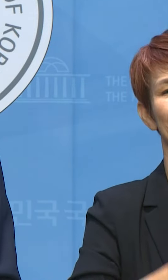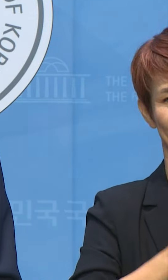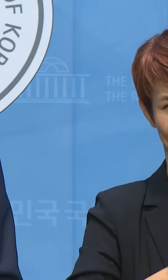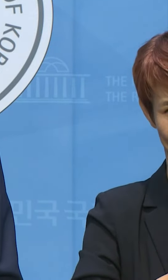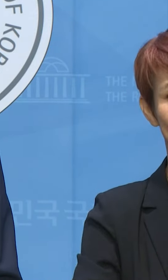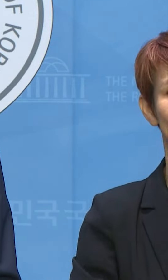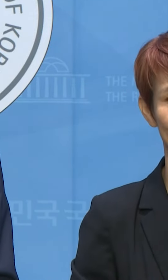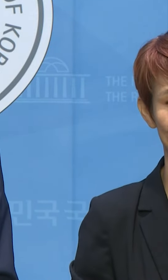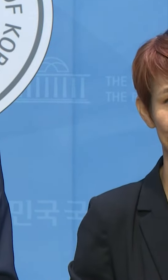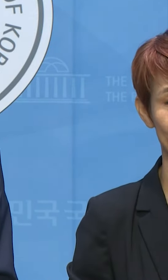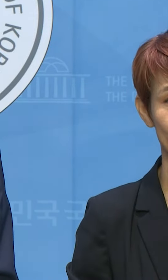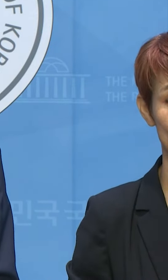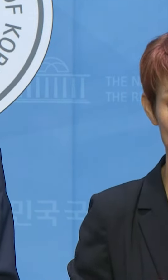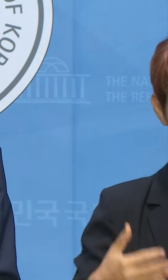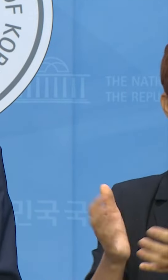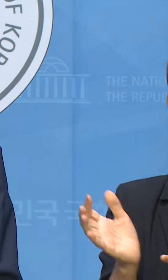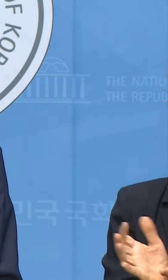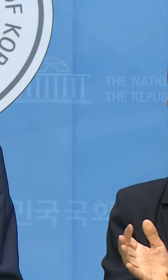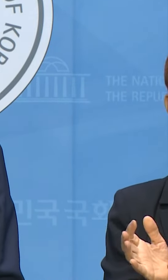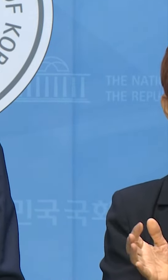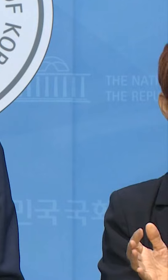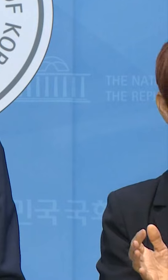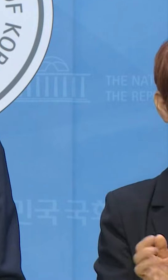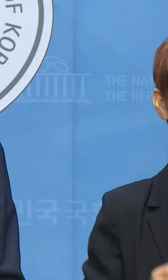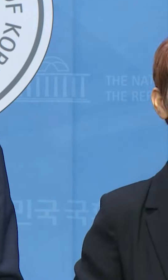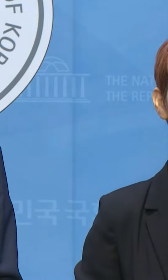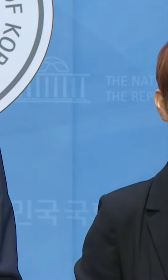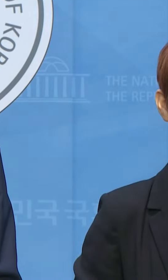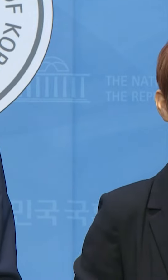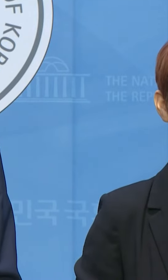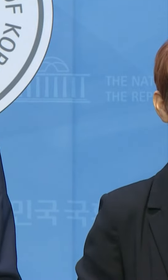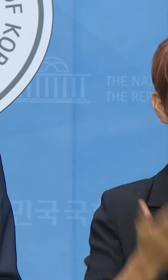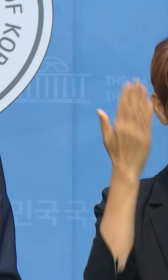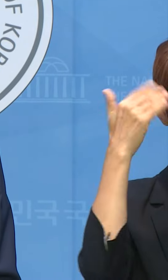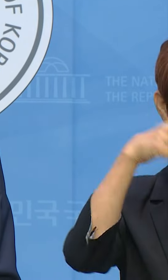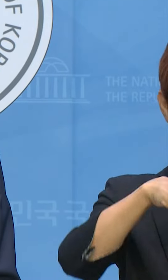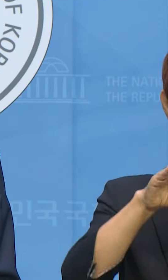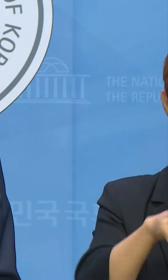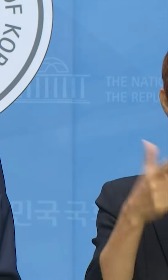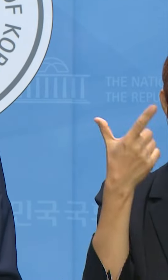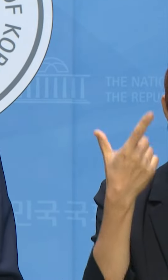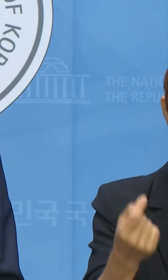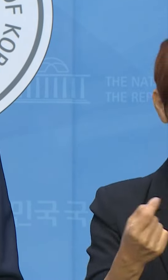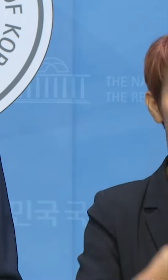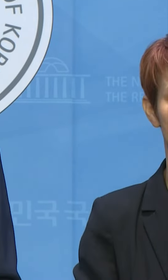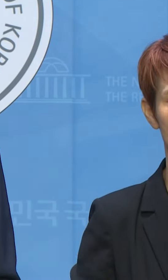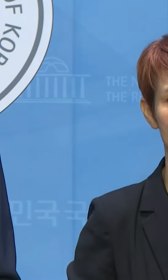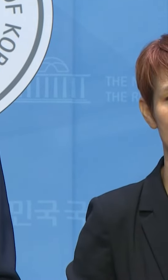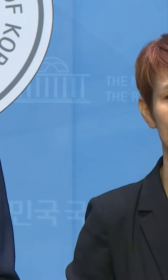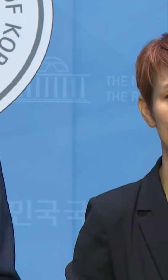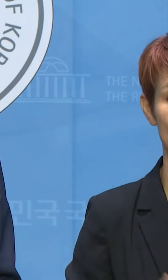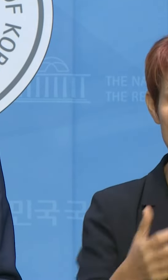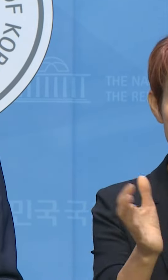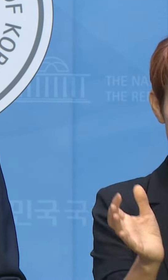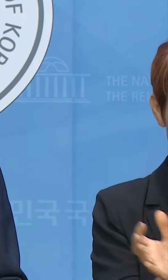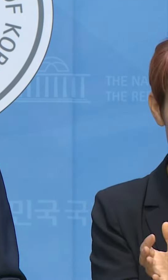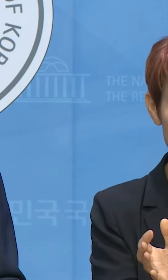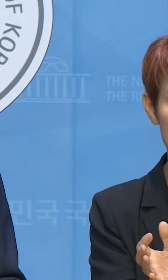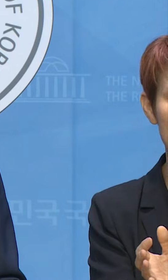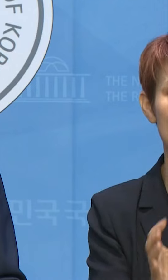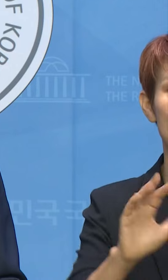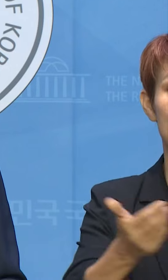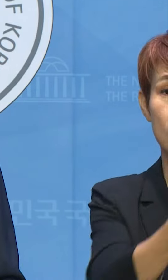만들었습니다 조 혁신당 기존은 지난 선거 때와 한치도 달라지지 않을 것입니다 우리 조 혁신당